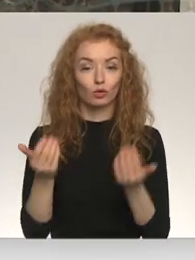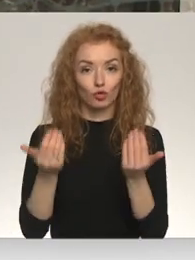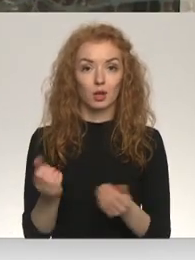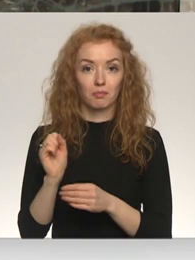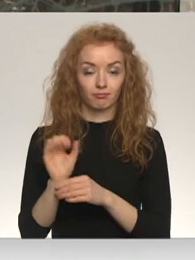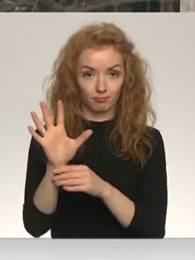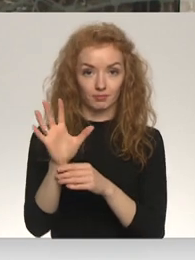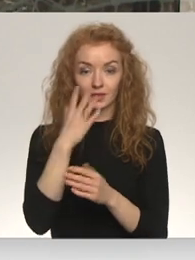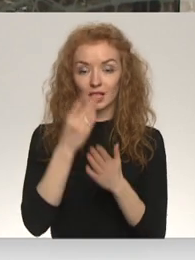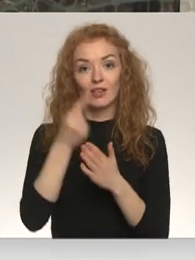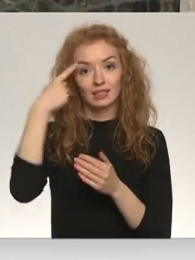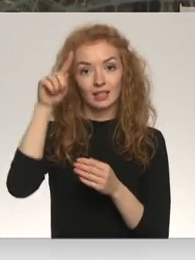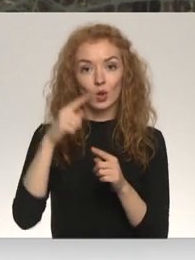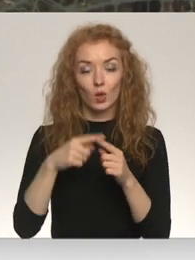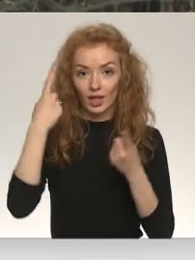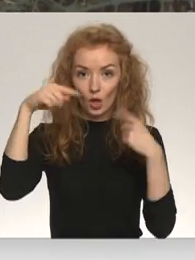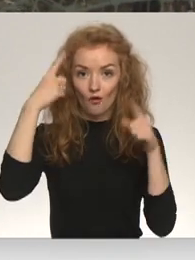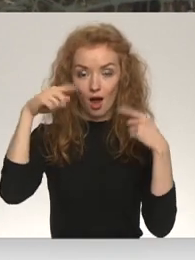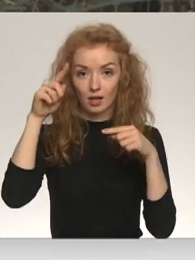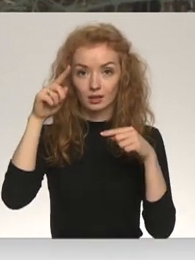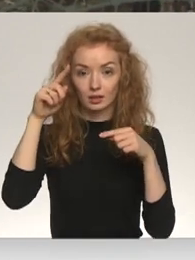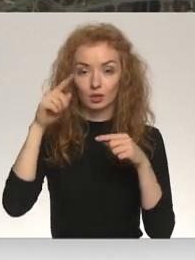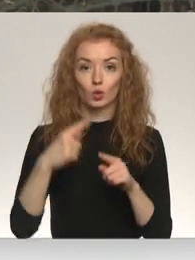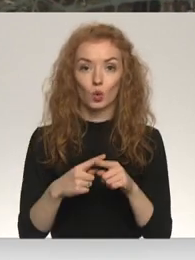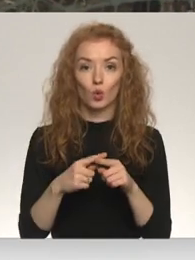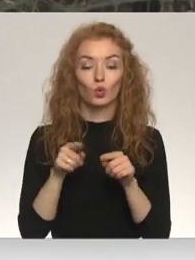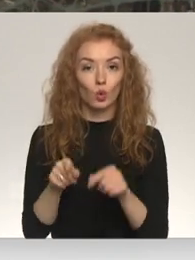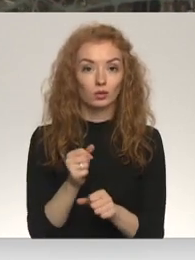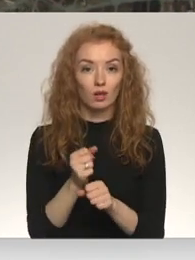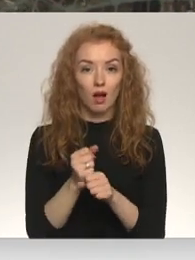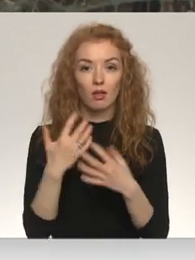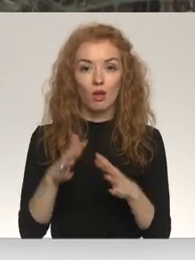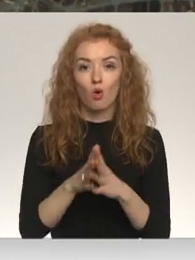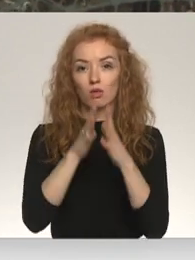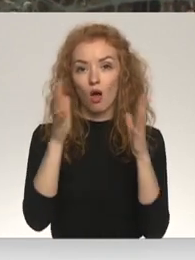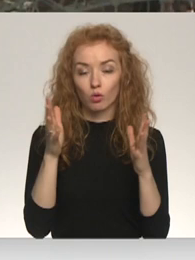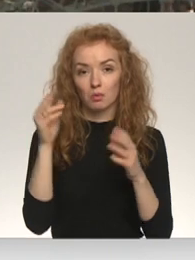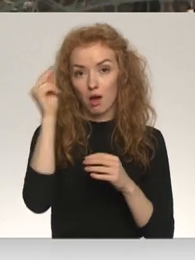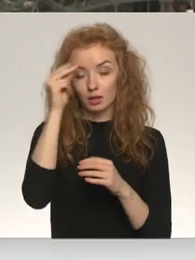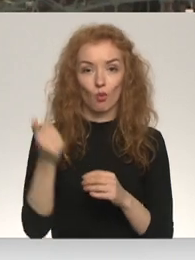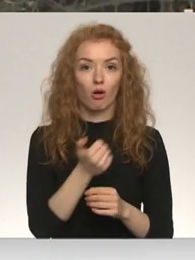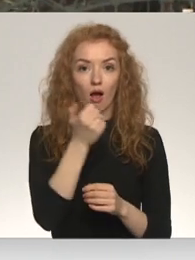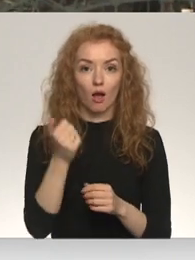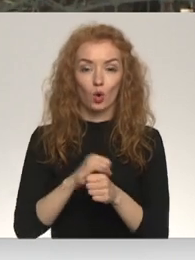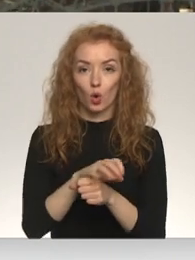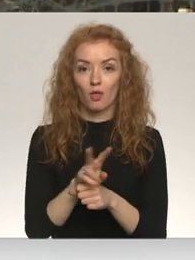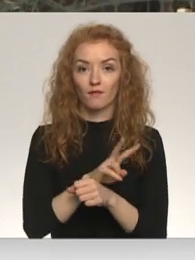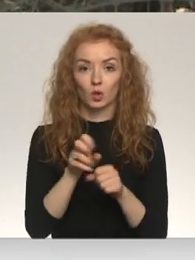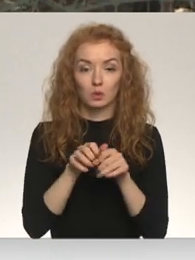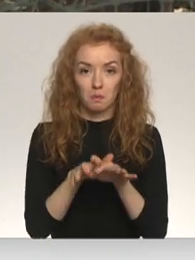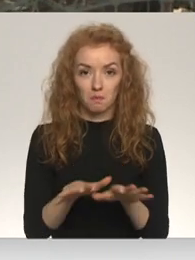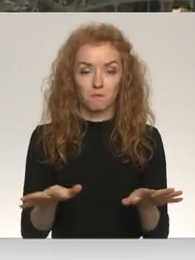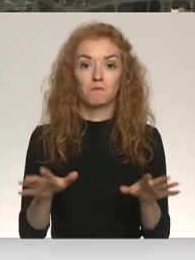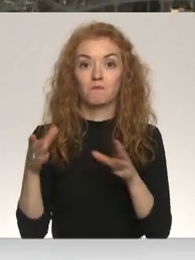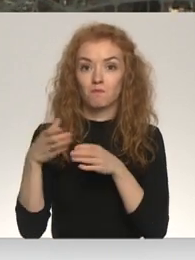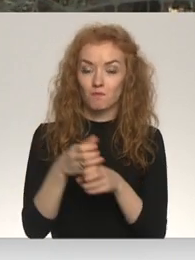prezentēja savas idejas un inovācijas, pie kurām strādājuši pat vairākus mācību gadus. Covid izplatība mazinājusies